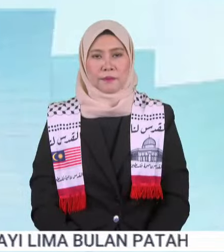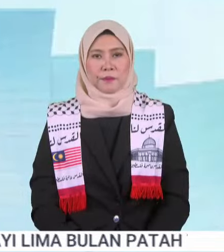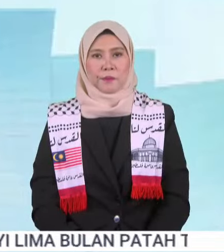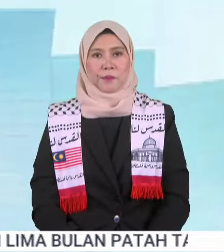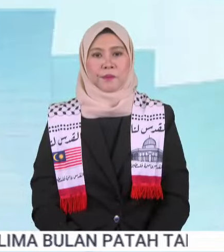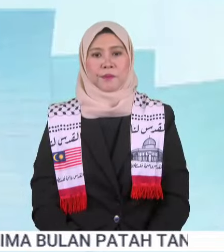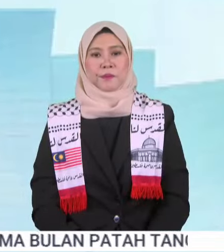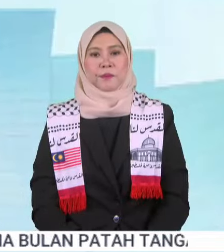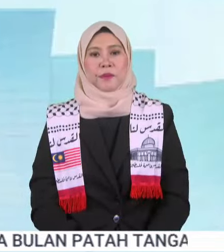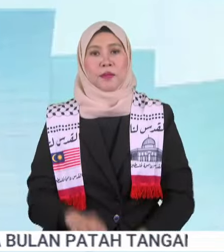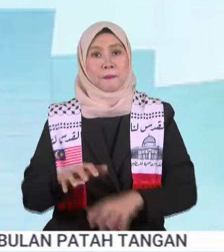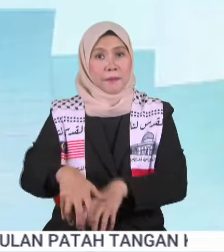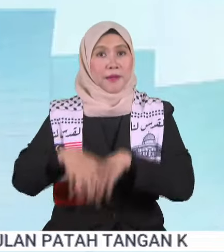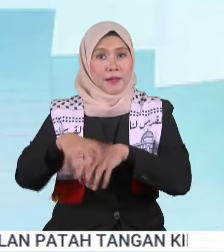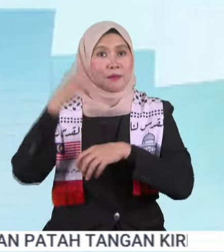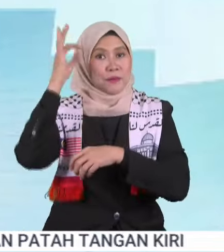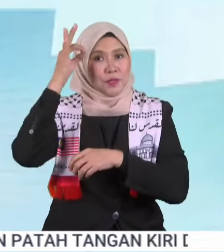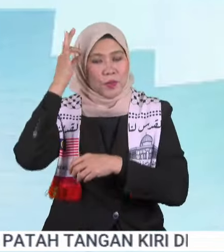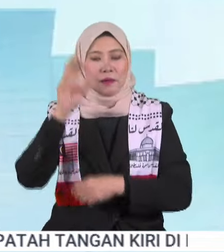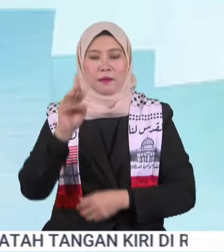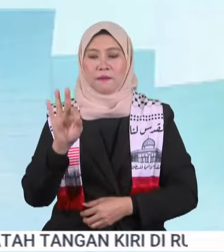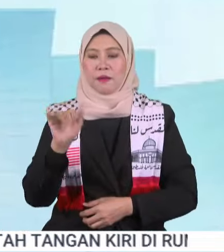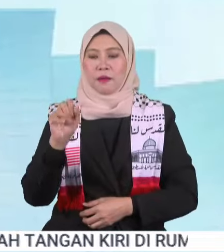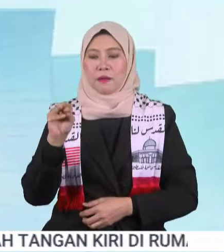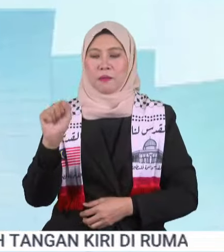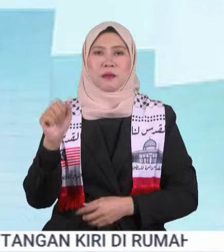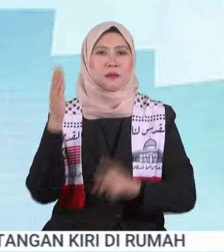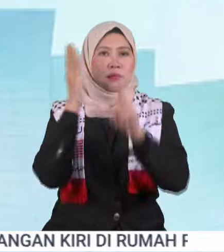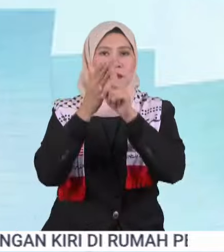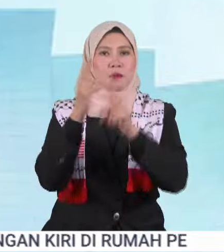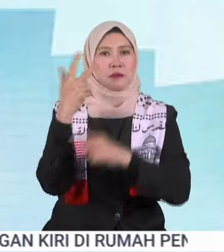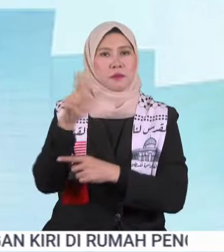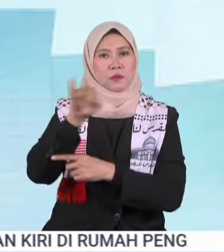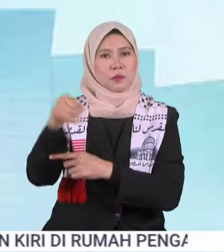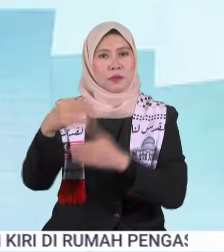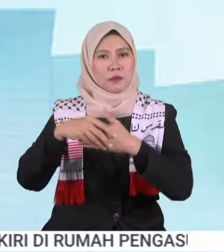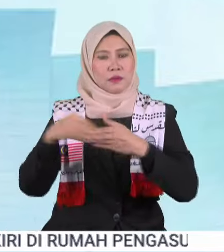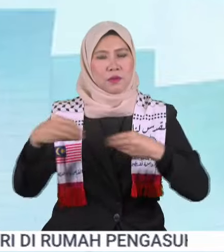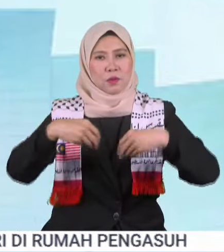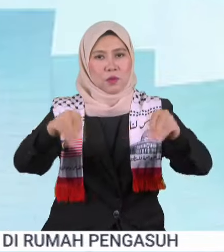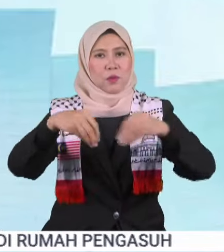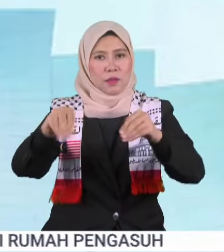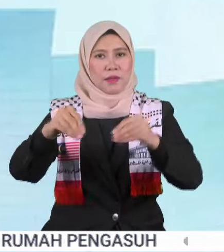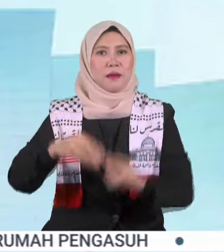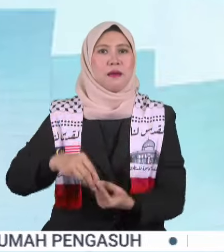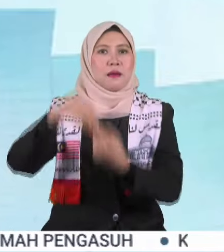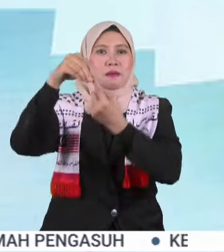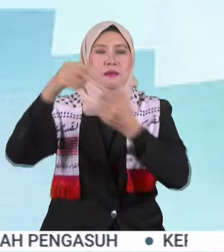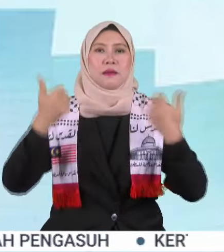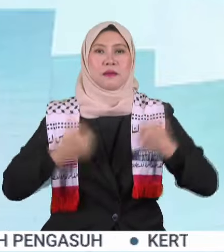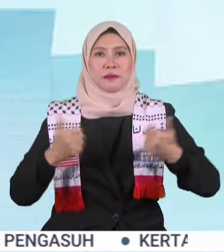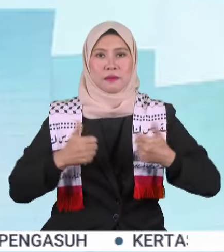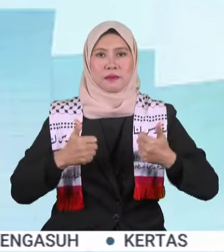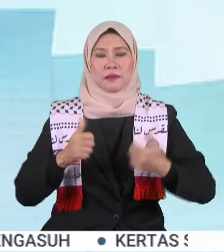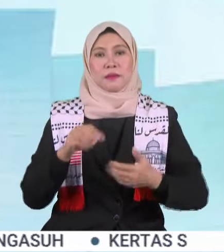Lembaga Pemasaran Pertanian Persekutuan Farma sasar RM17 juta ringgit melalui program Jualan Khas Semara Aidil Adha